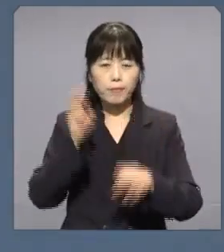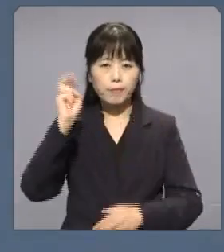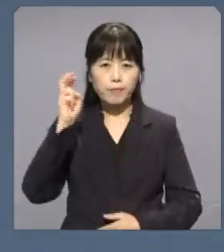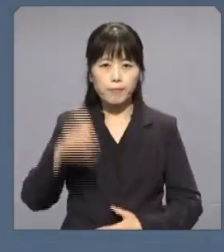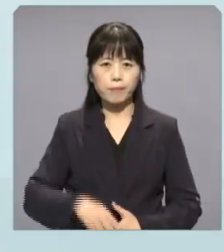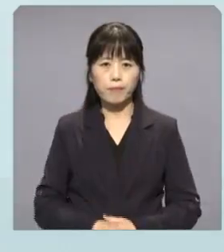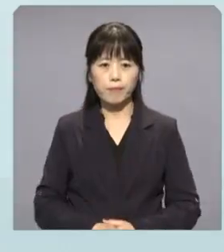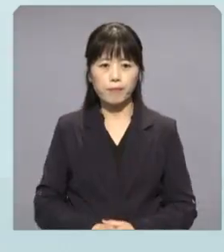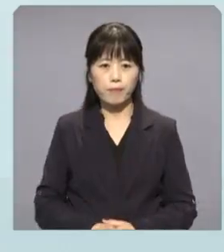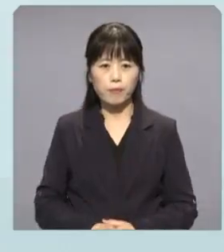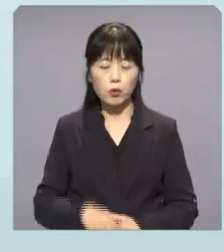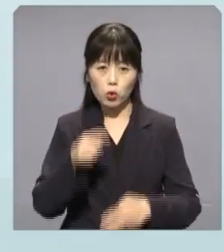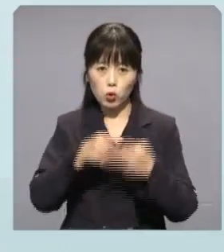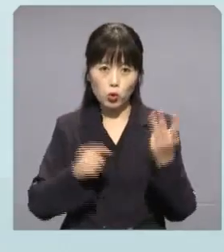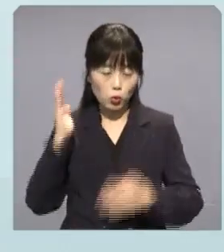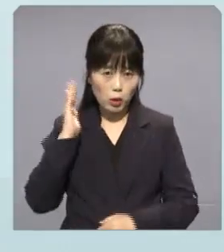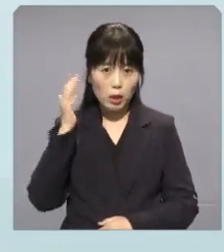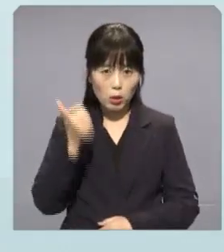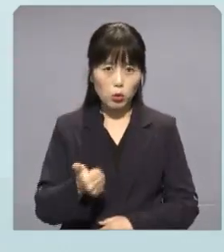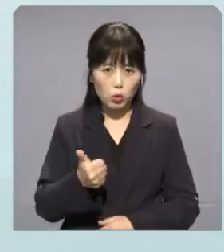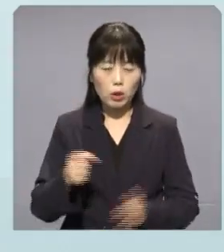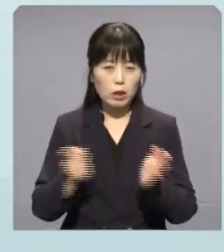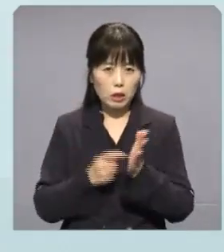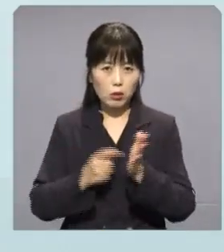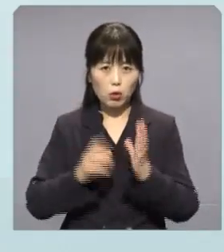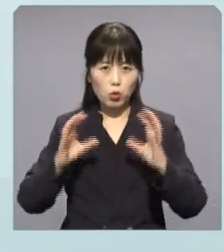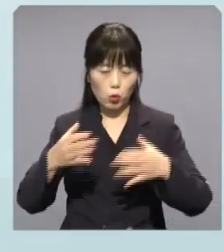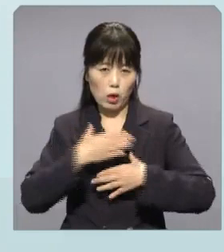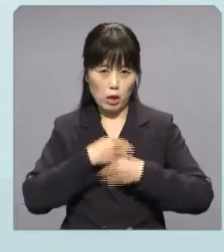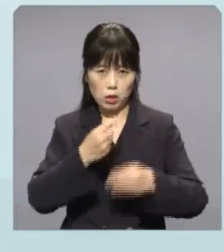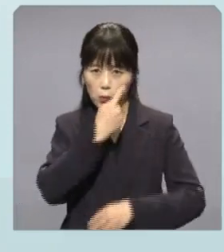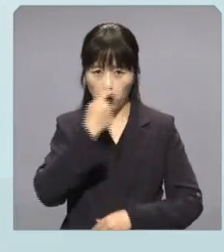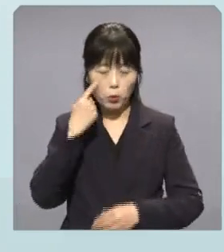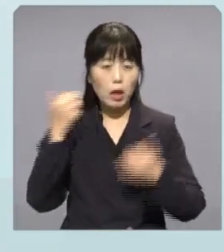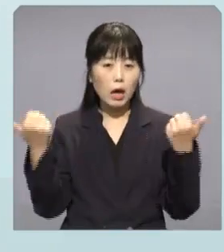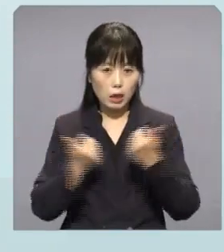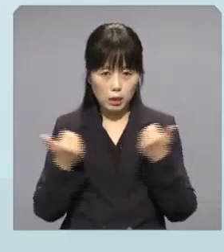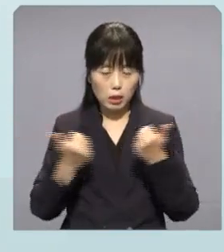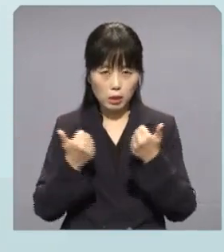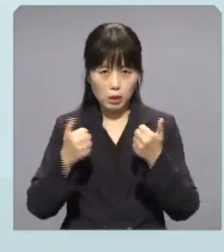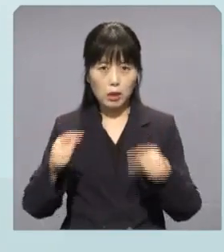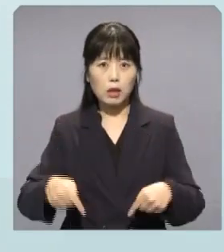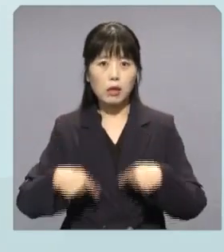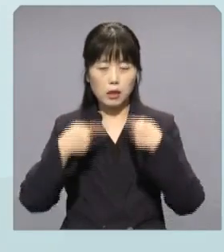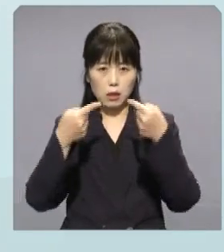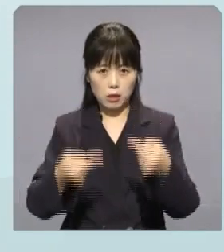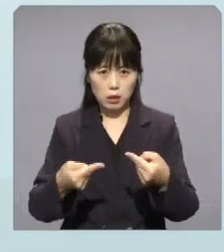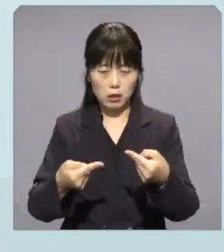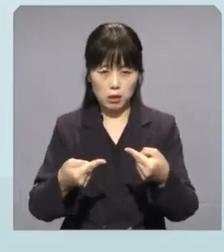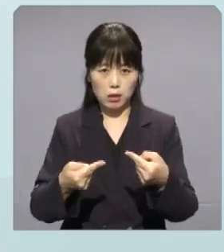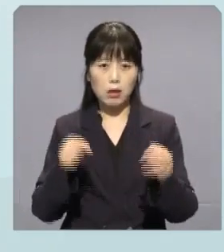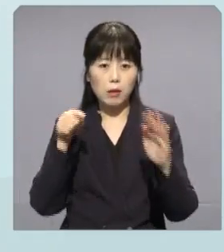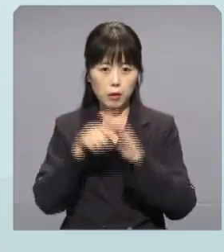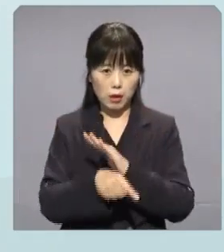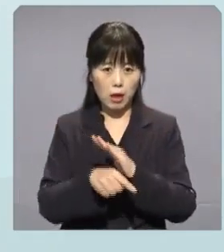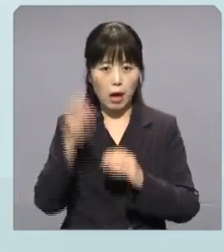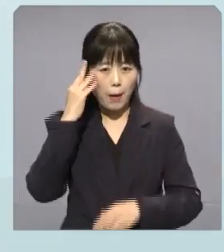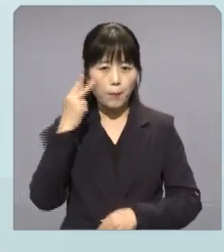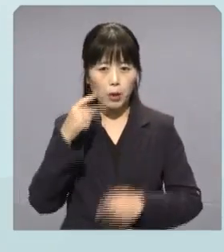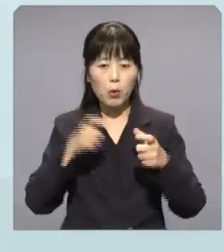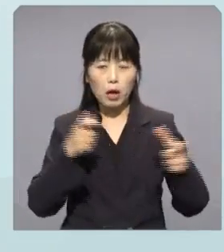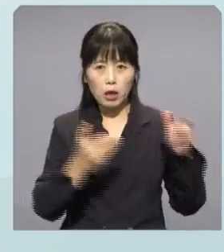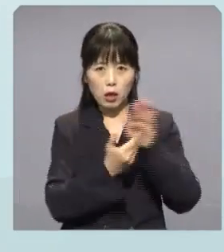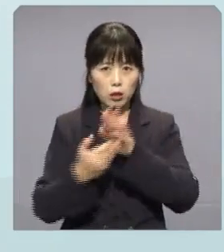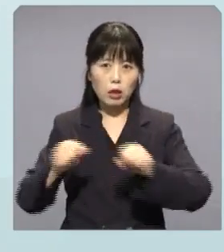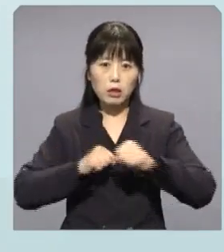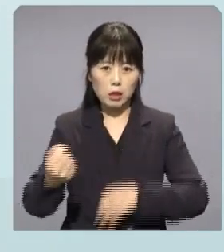보입니다. 윤석열 대통령은 긴급 국가안전보장회의 NSC 상임위원회를 찾아 한미 확장